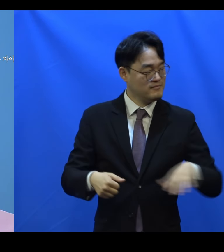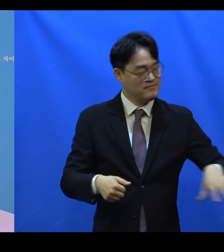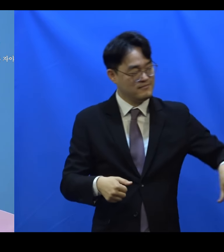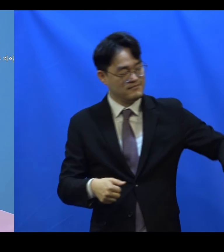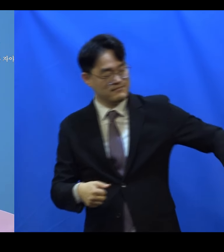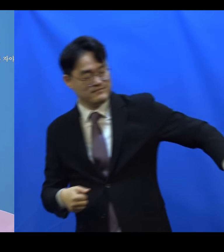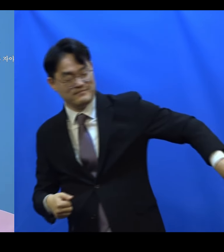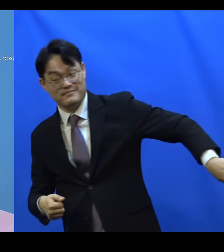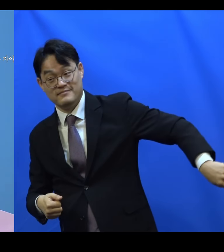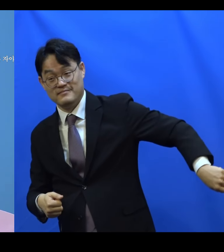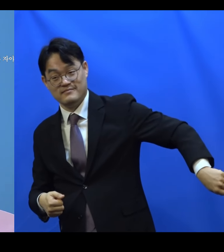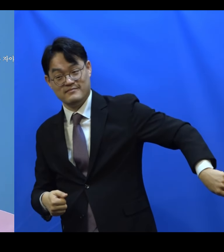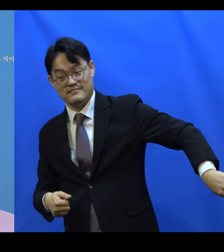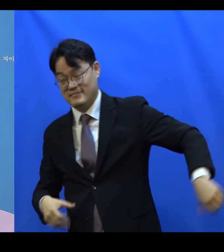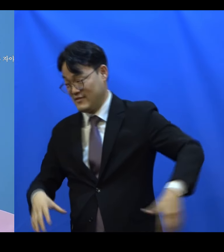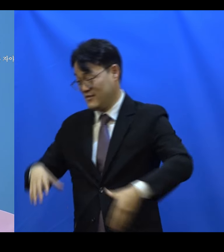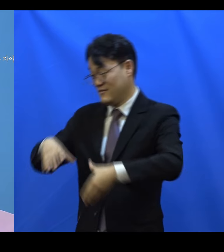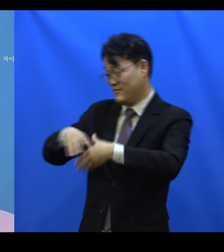그죠?